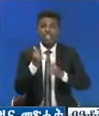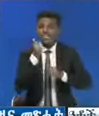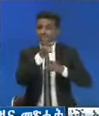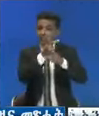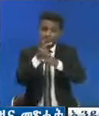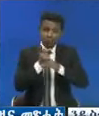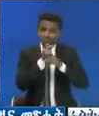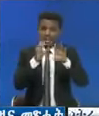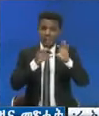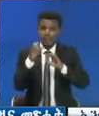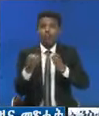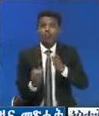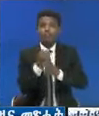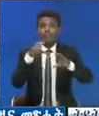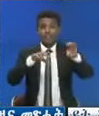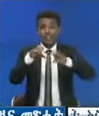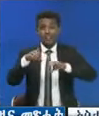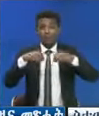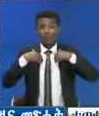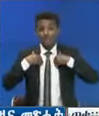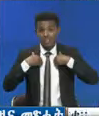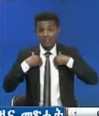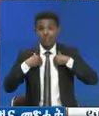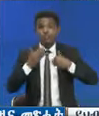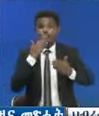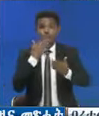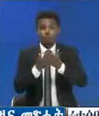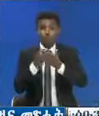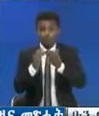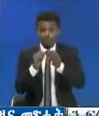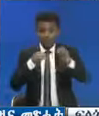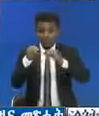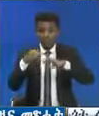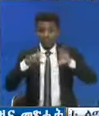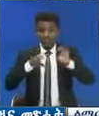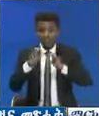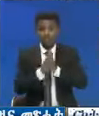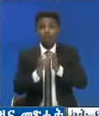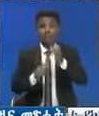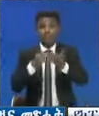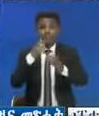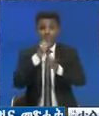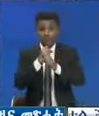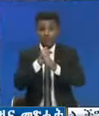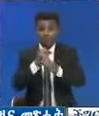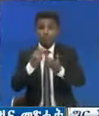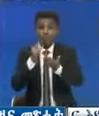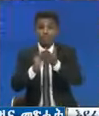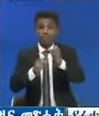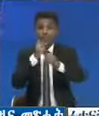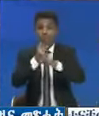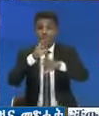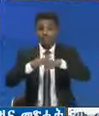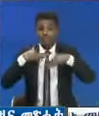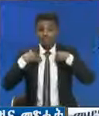ተጠንቀቀው ለማት ያከናውኑት ነው ያለችው። ጥሩ እንቅስቃሴ ለማት ላይ ያለች ከተማ ናት። በተያዘው በጀት አመትም በከተማ አስተዳደሩ ያሉ የድልድይ የኮብልስቶን መንገድ